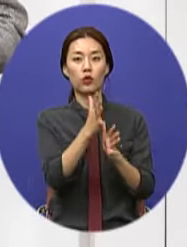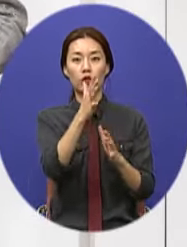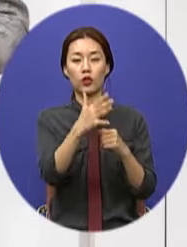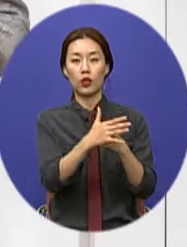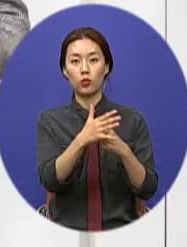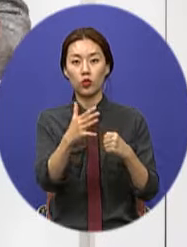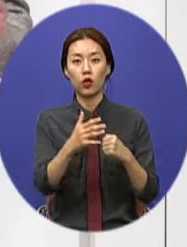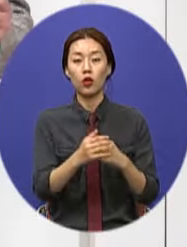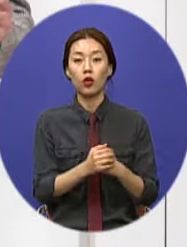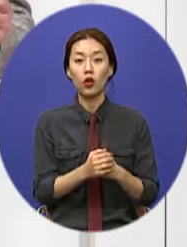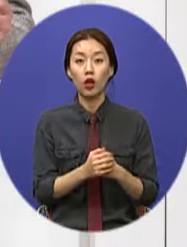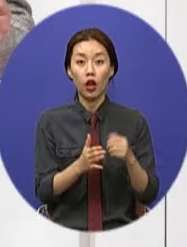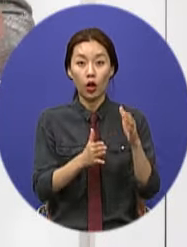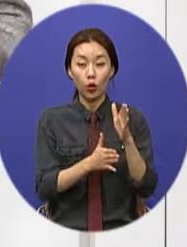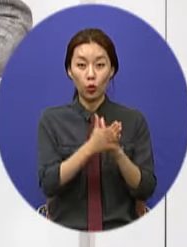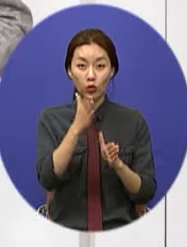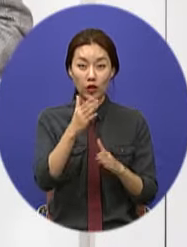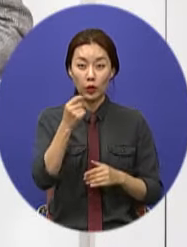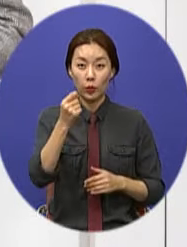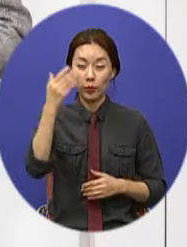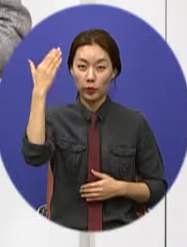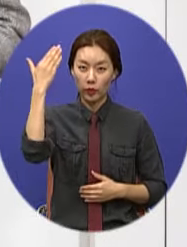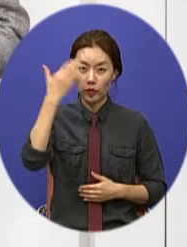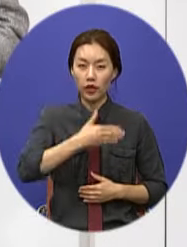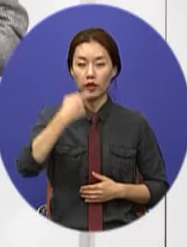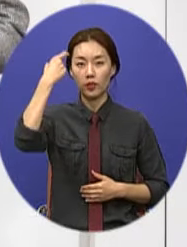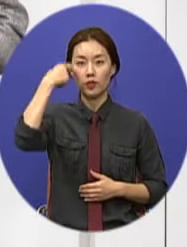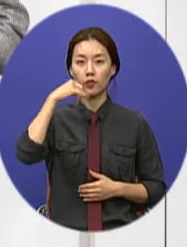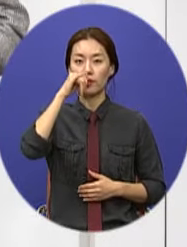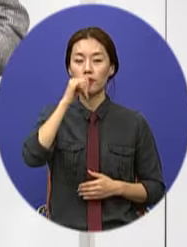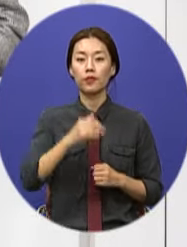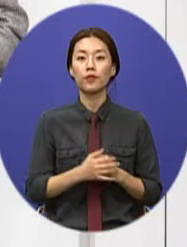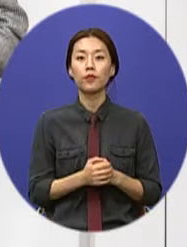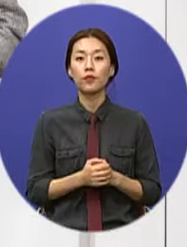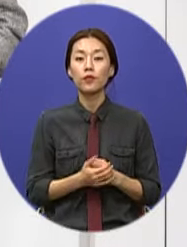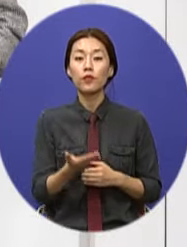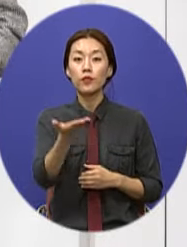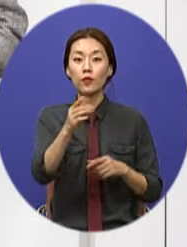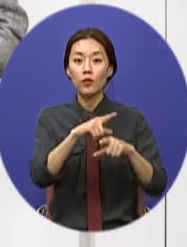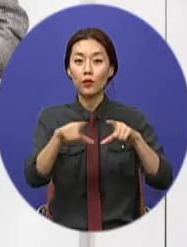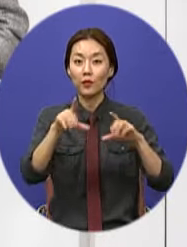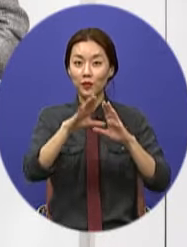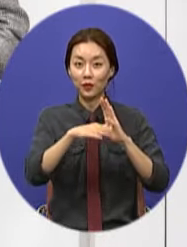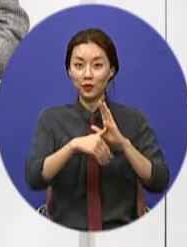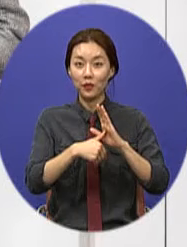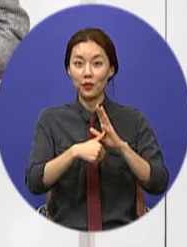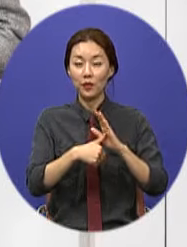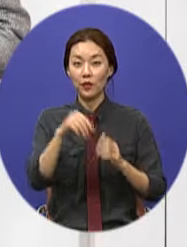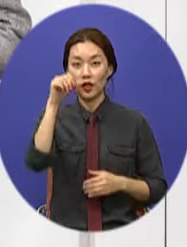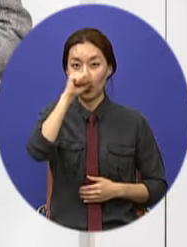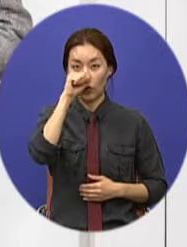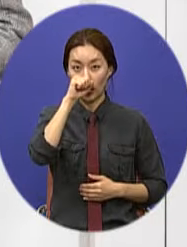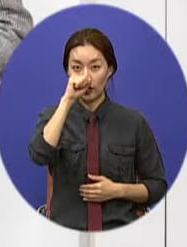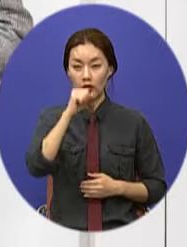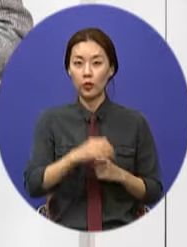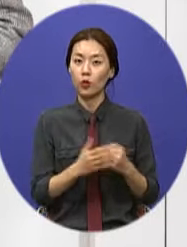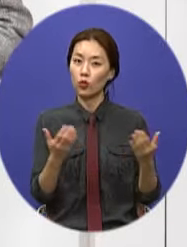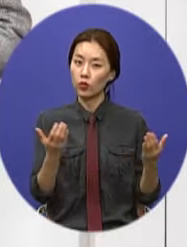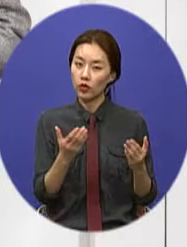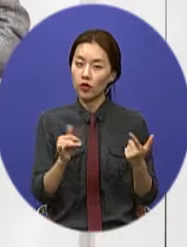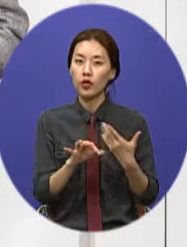좀 도시가 깔끔하죠? 네, 예, 예. 예. 우리 어머니는 평소에 뭐 좋아하시는